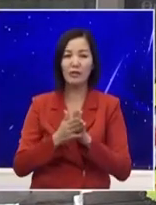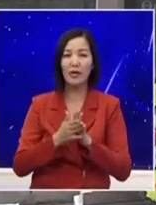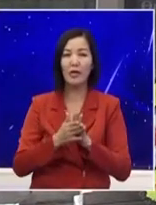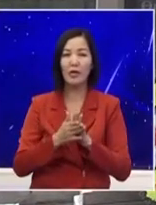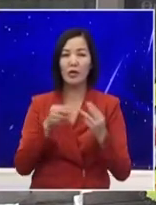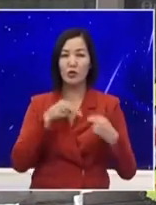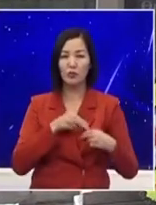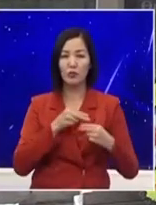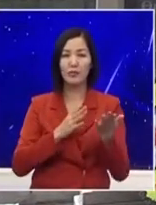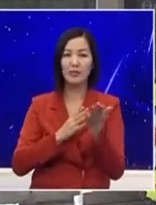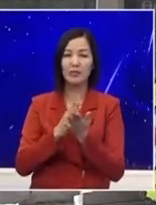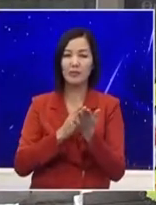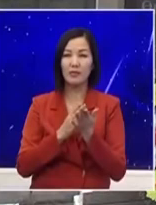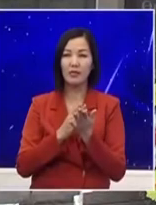кезінде